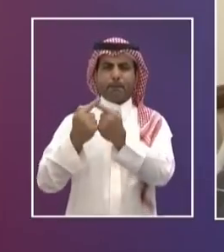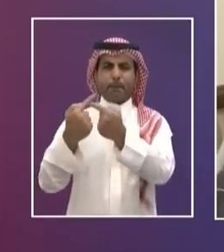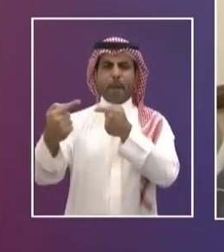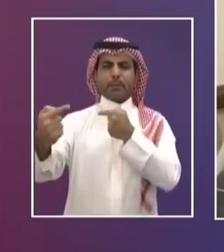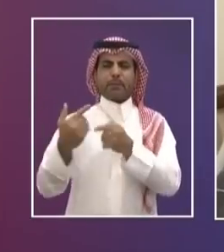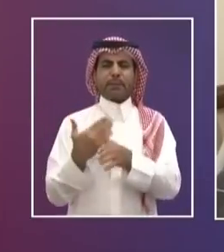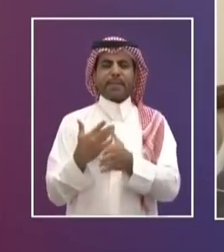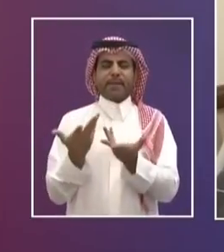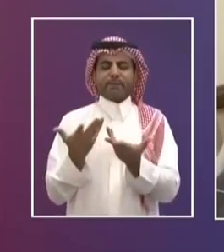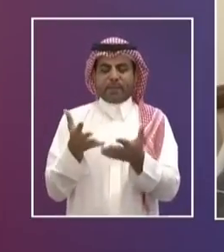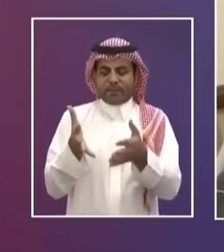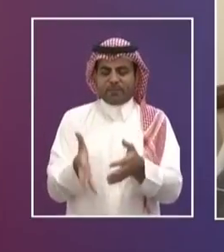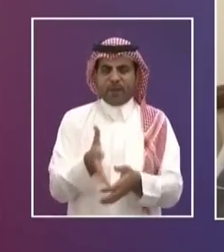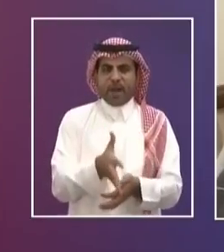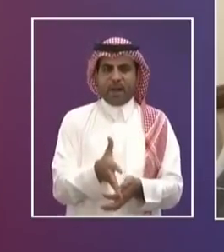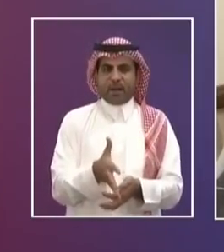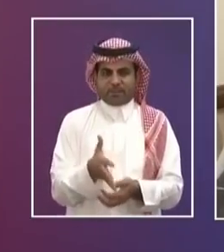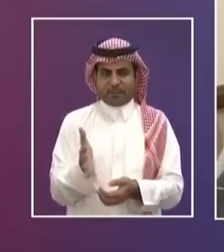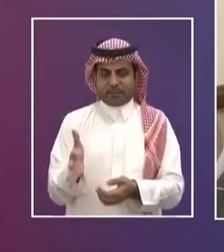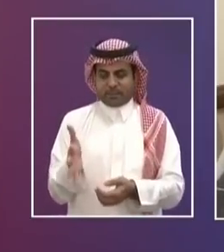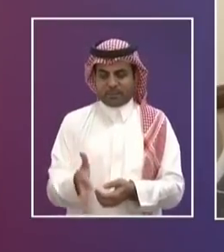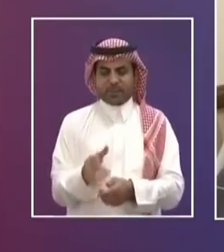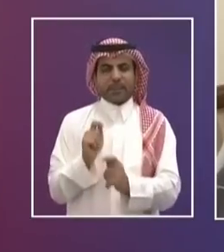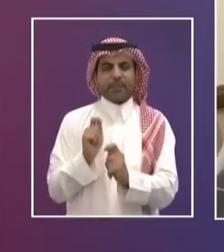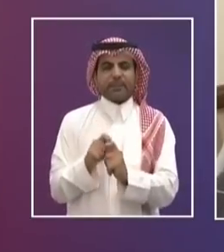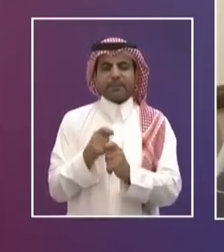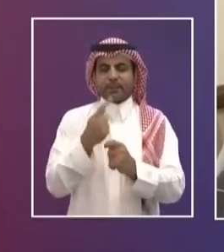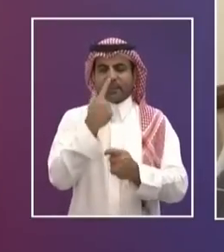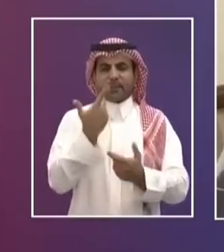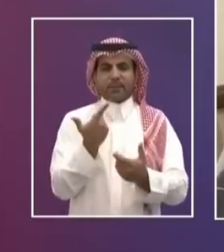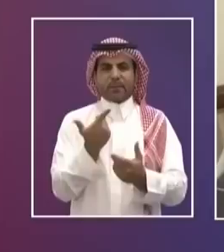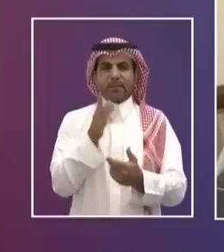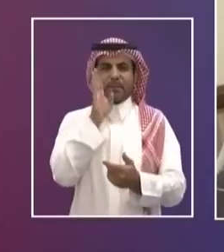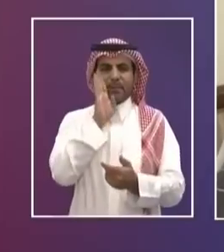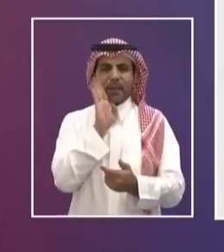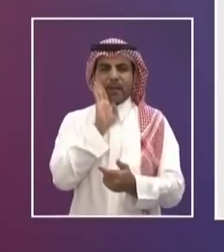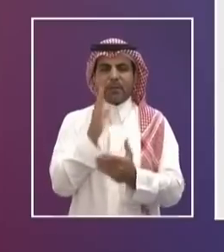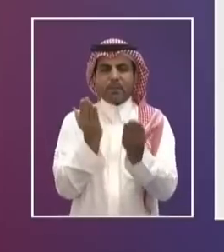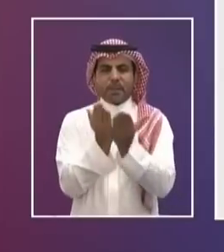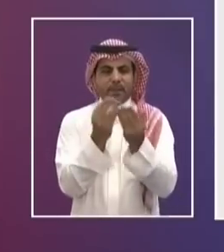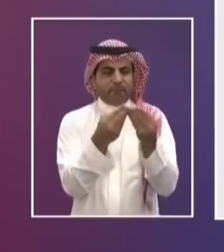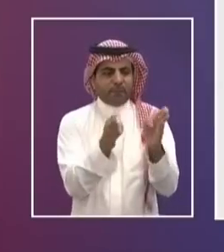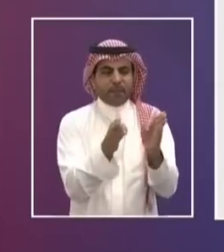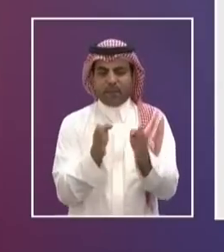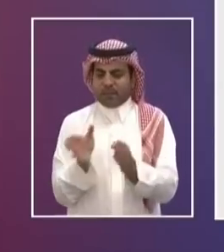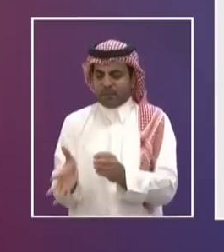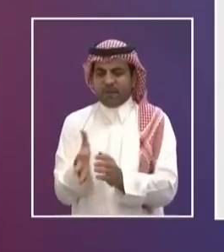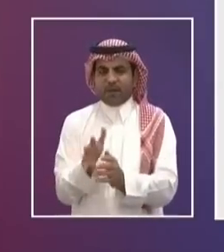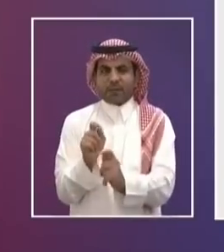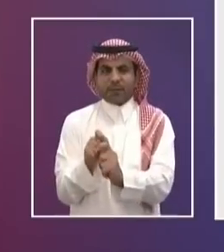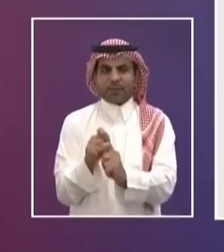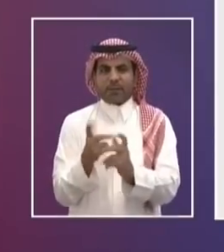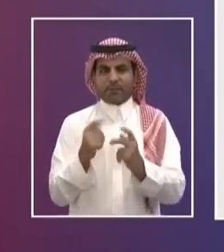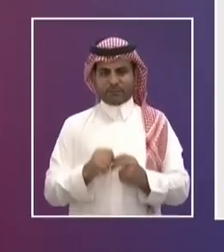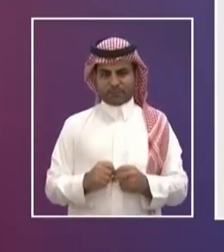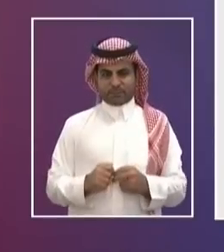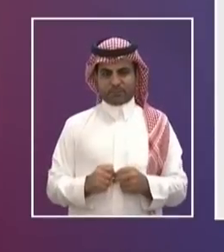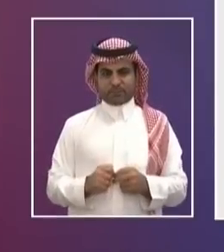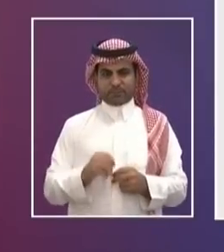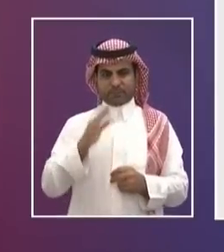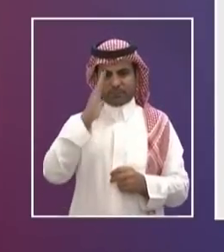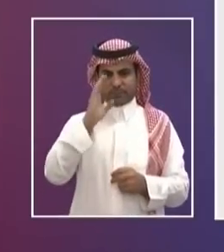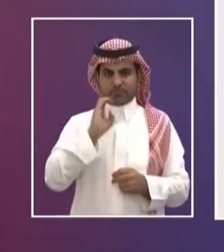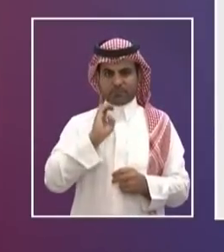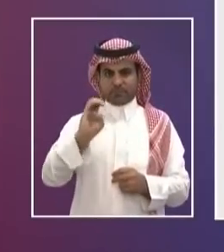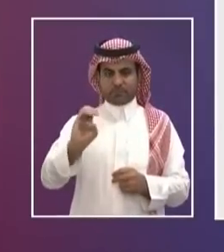أهمية تهيئة أبنائنا الطلاب والطالبات في كلتا الحالتين؟ وبارك الله في جهودكم. شكرا لك أستاذ